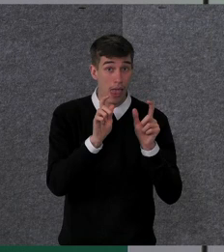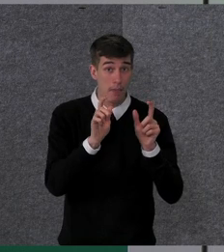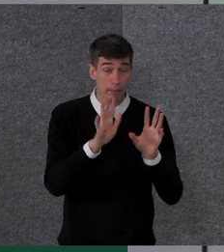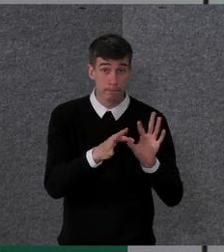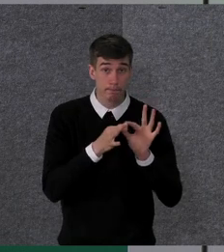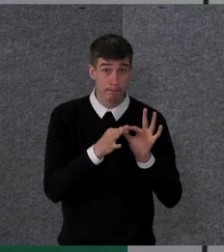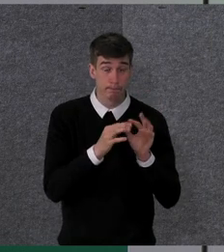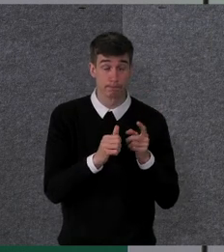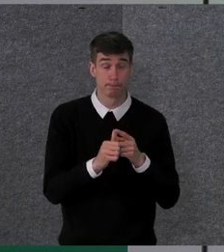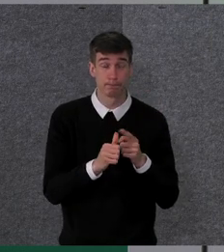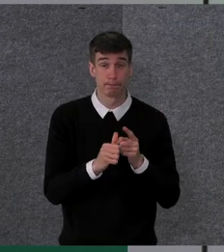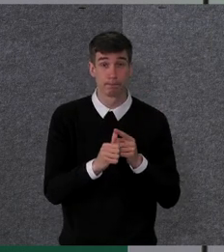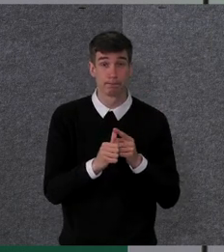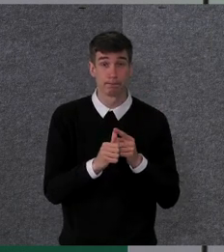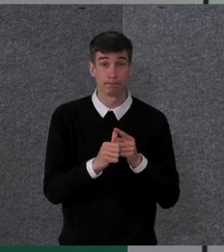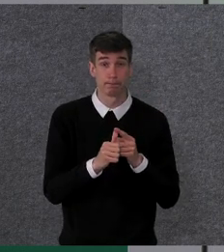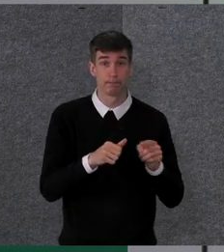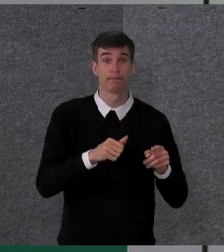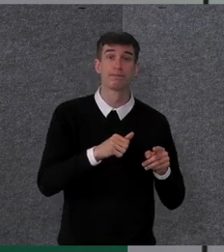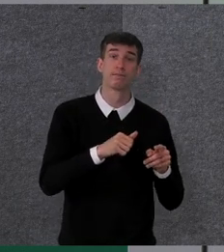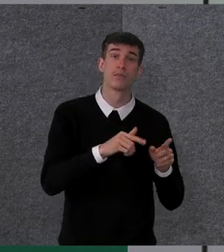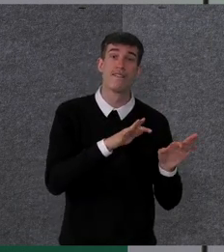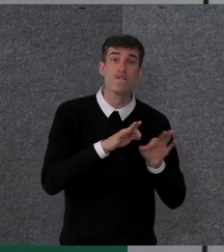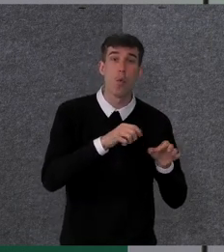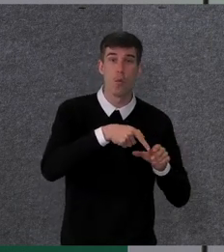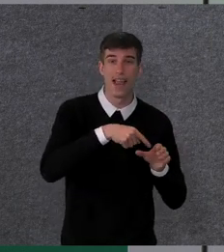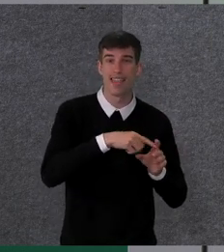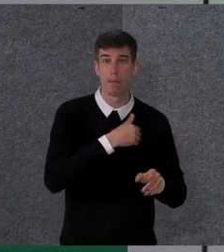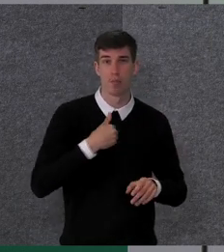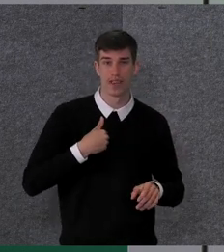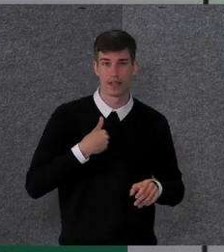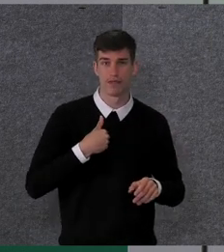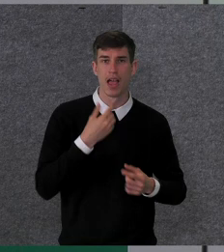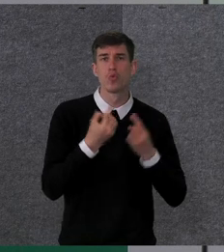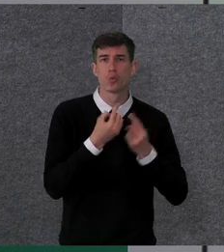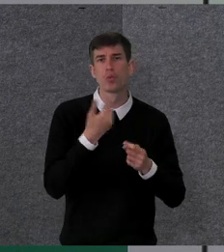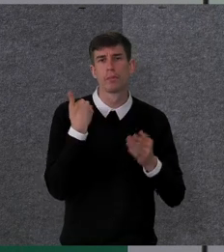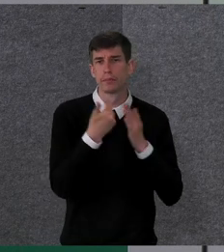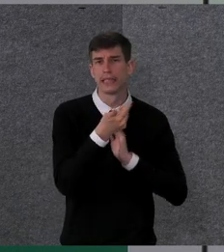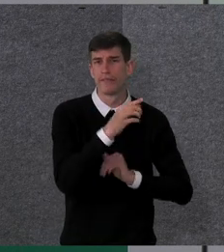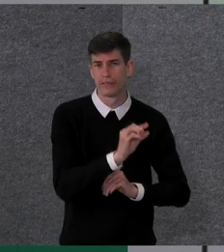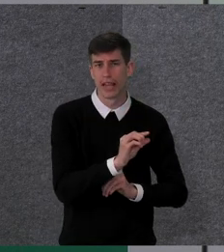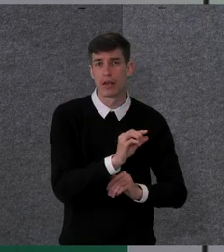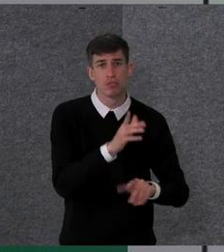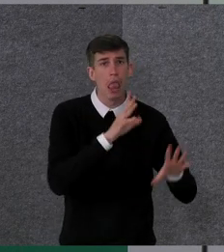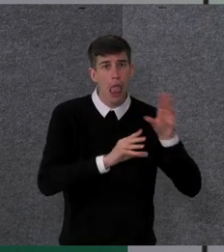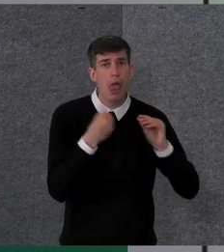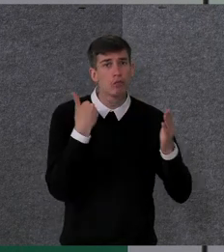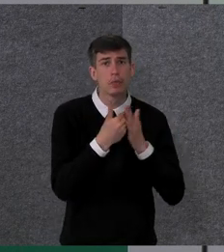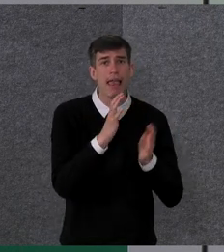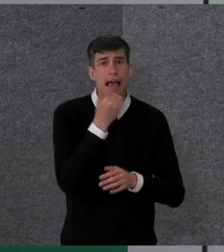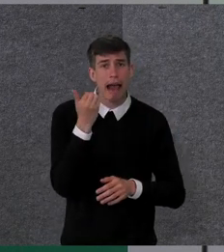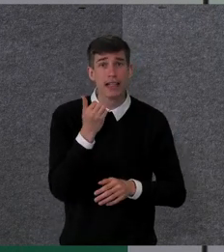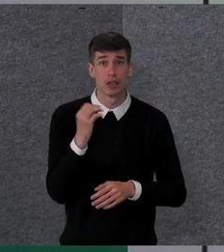ist einerseits die innere Führung in der Bundeswehr. Das ist sehr nischig bei den Grünen, aber wir haben das erlebt in der Vergangenheit. Rechtsextremismus ist